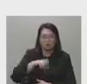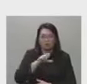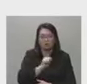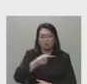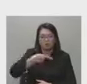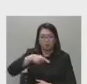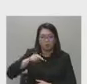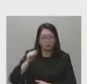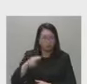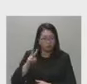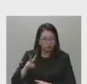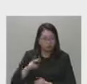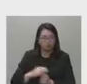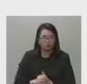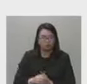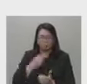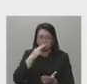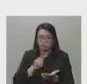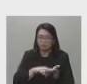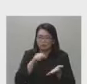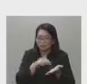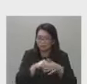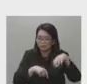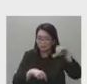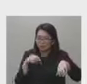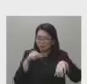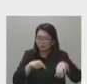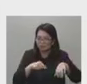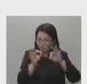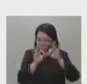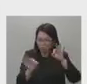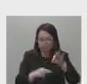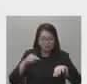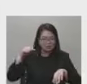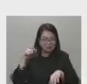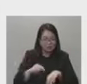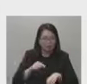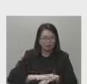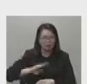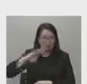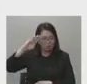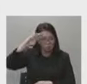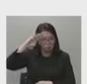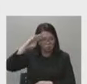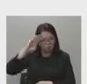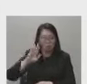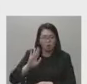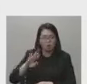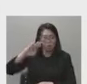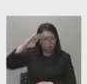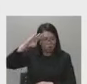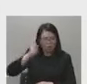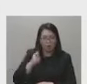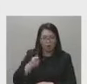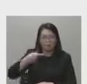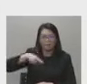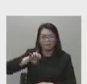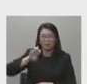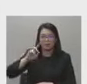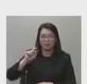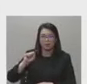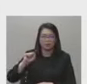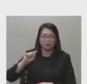ทพ2และหนังสือฉบับนี้ยังอ้างอีกด้วยว่าเป็นข้อสั่งการของพลโทพันพิสิทธิ์ทัพวสุโดยให้หน่วยระ